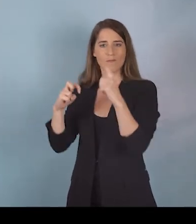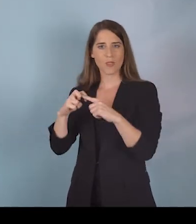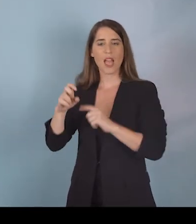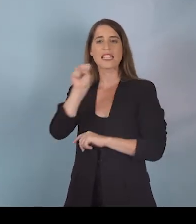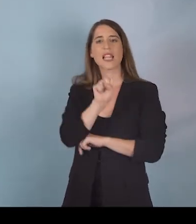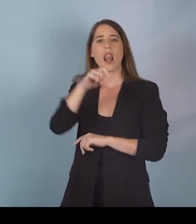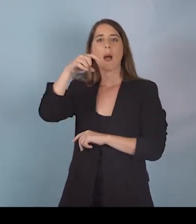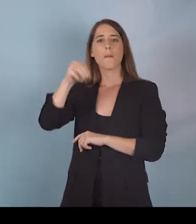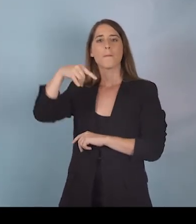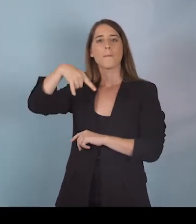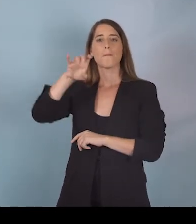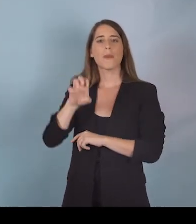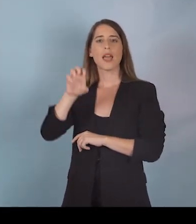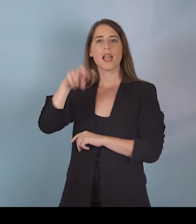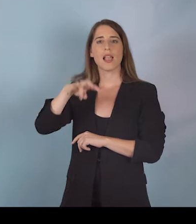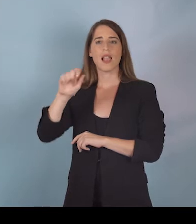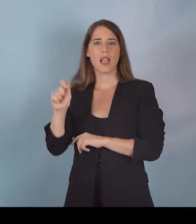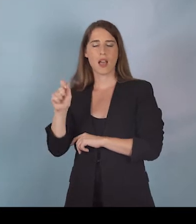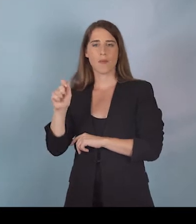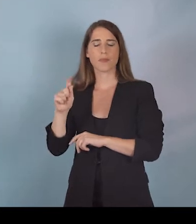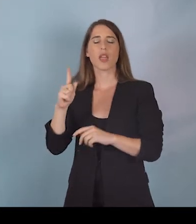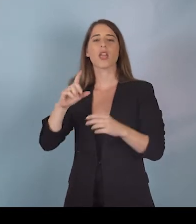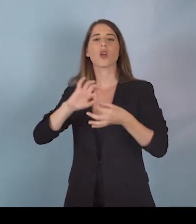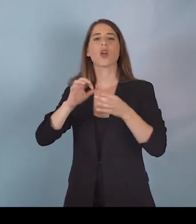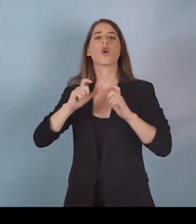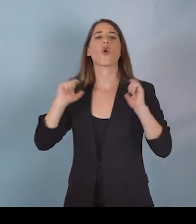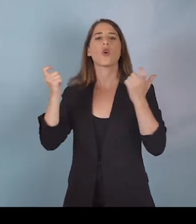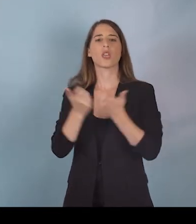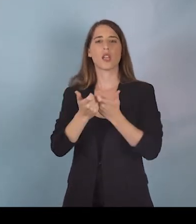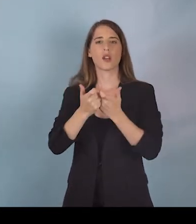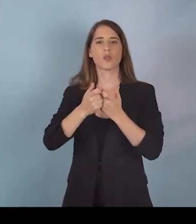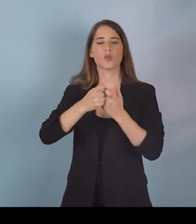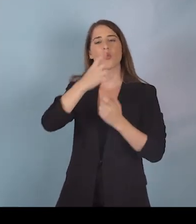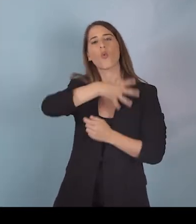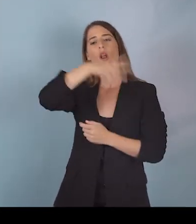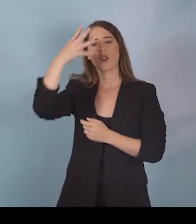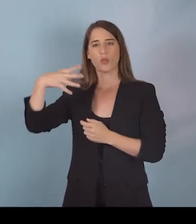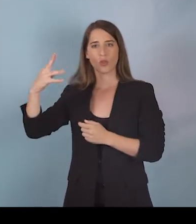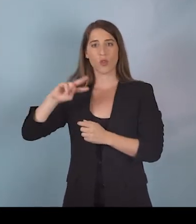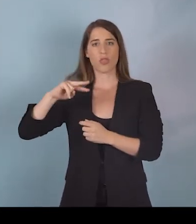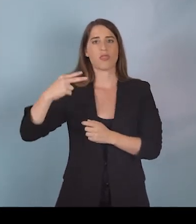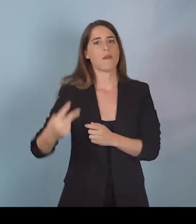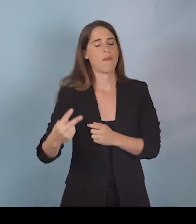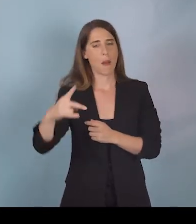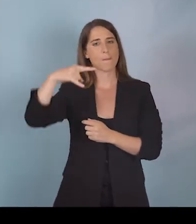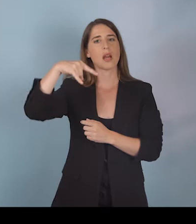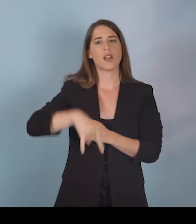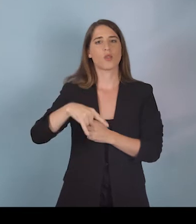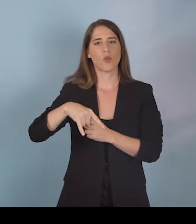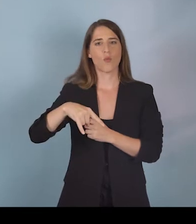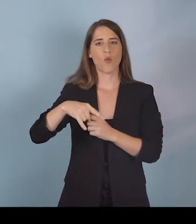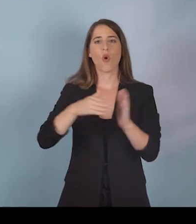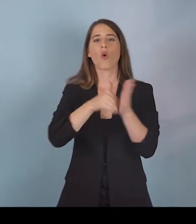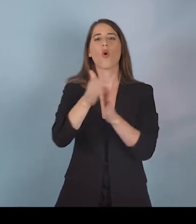οικογένειες Ουράνιο Τόξο. Ακριβώς δίπλα η Αλεξάνδρα Παναγιωτακοπούλου από την ColourYouth. Ακριβώς δίπλα